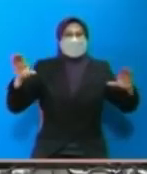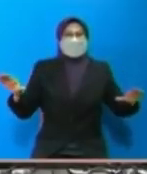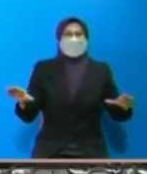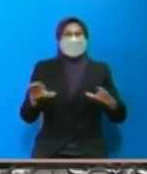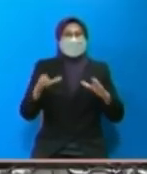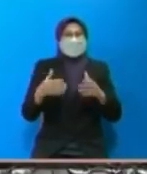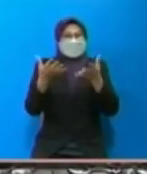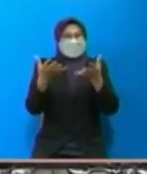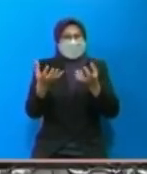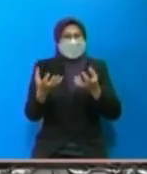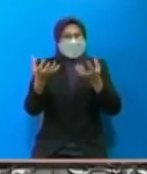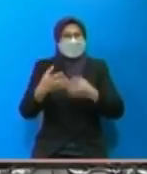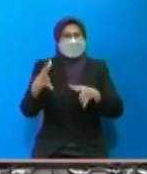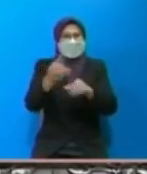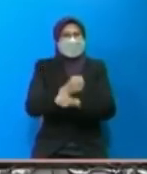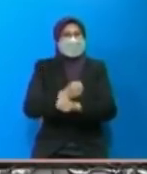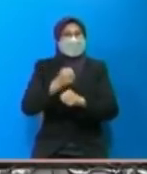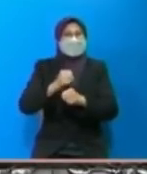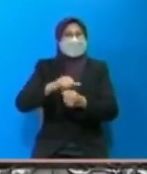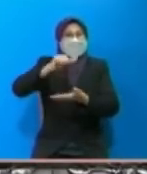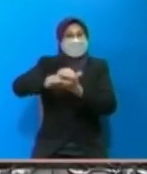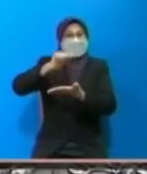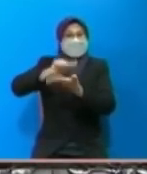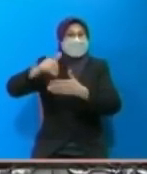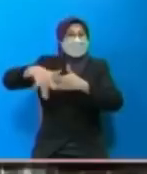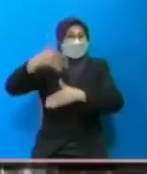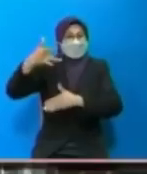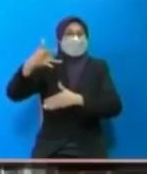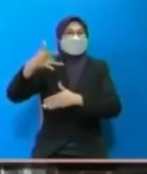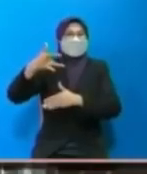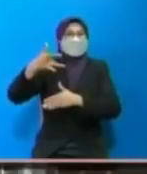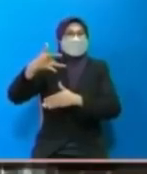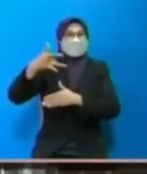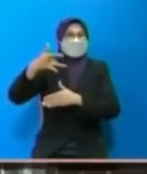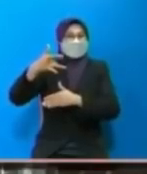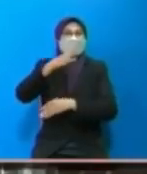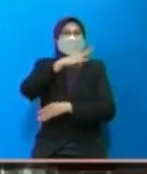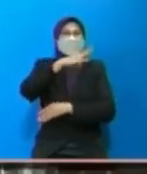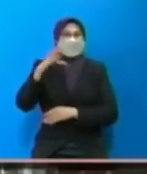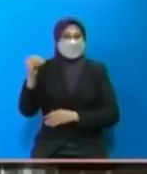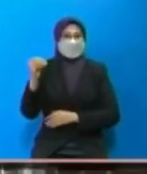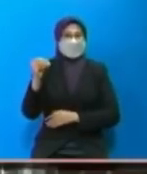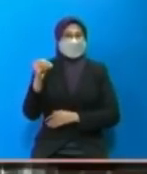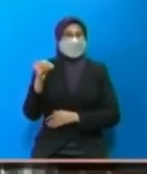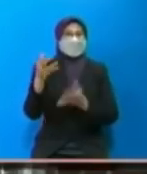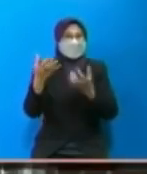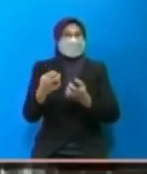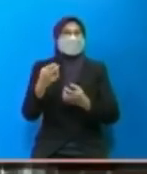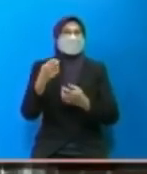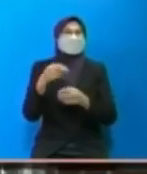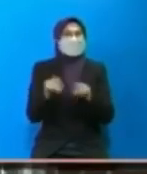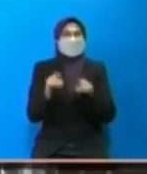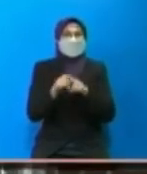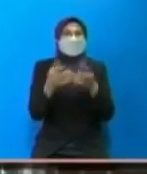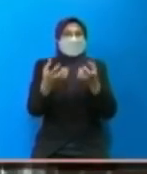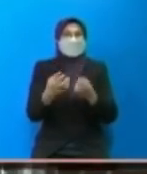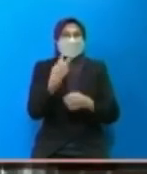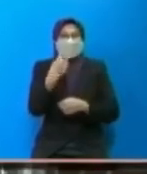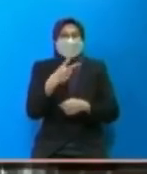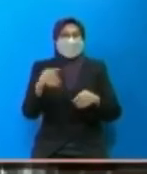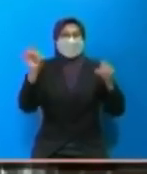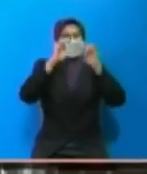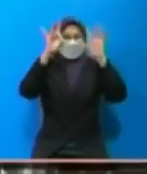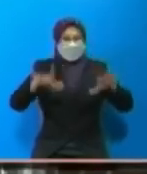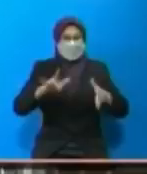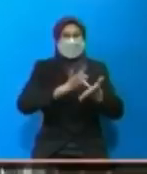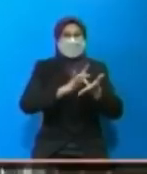komitmen dapat awal sementara Michael tetap mengambil kira soal ujian clinical itu penting sekali itu